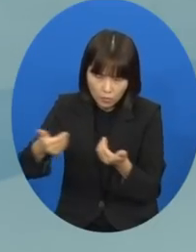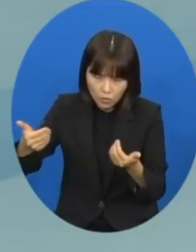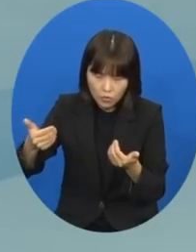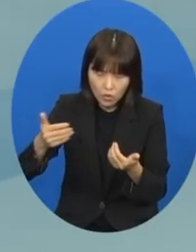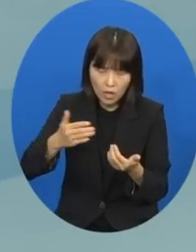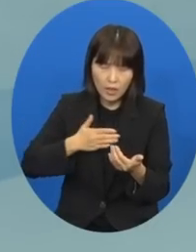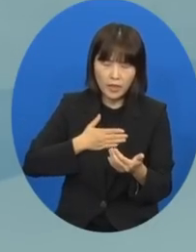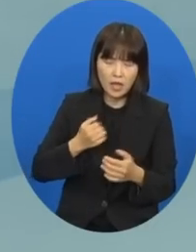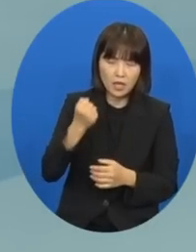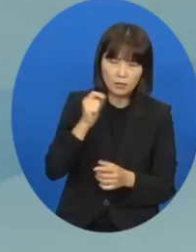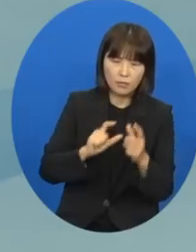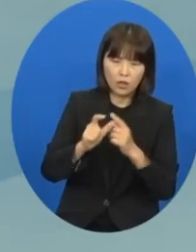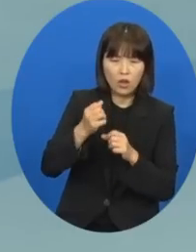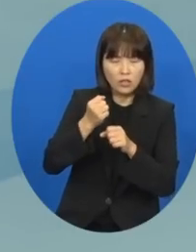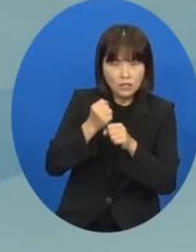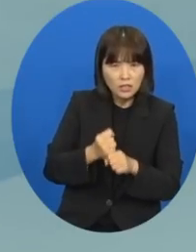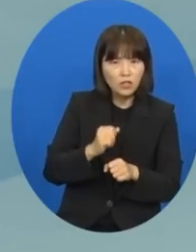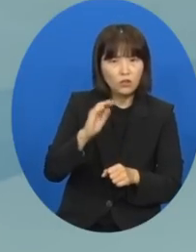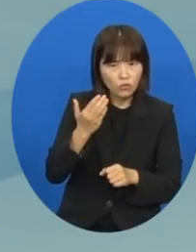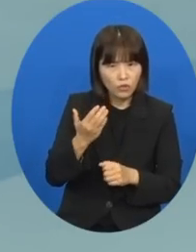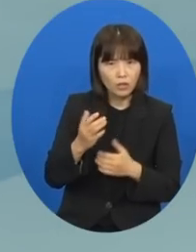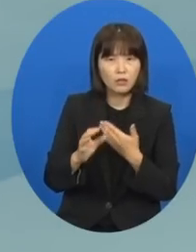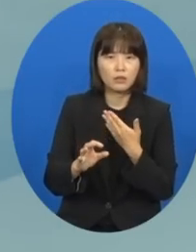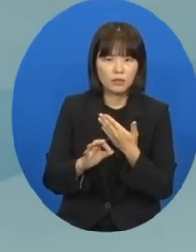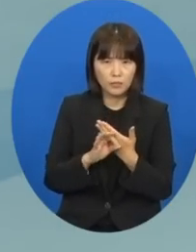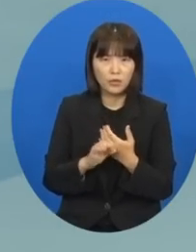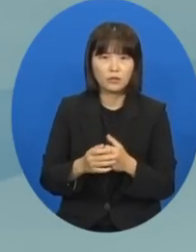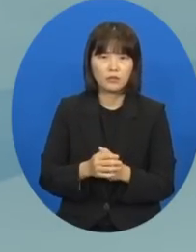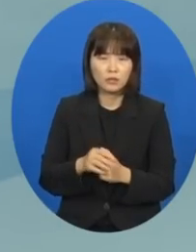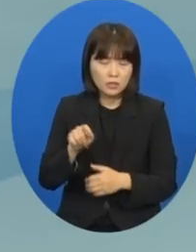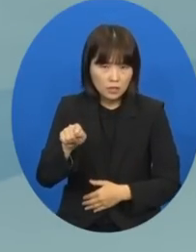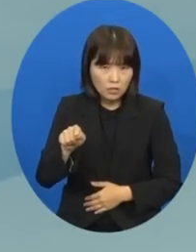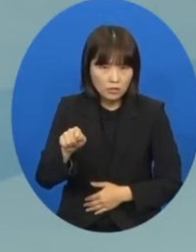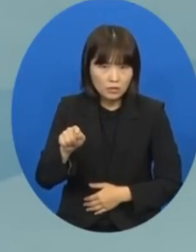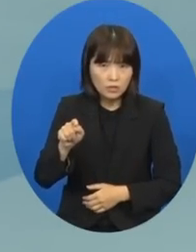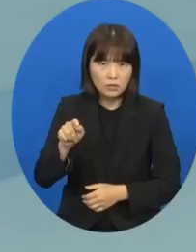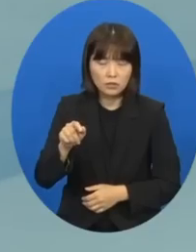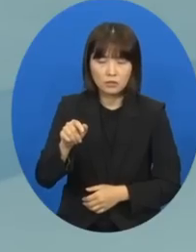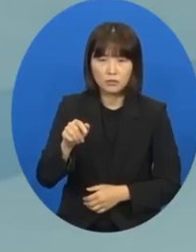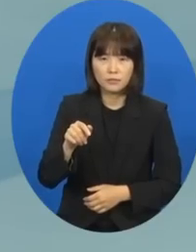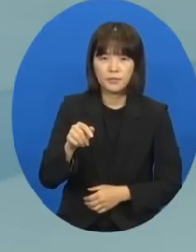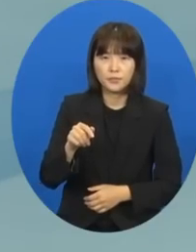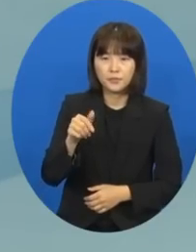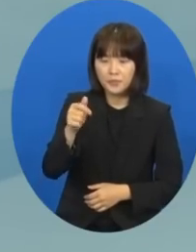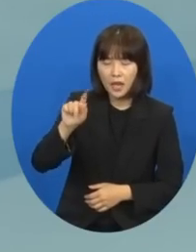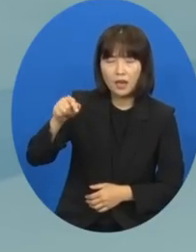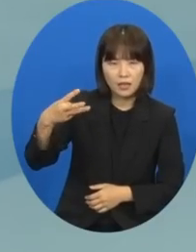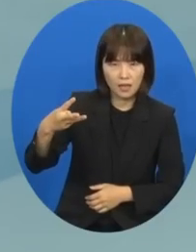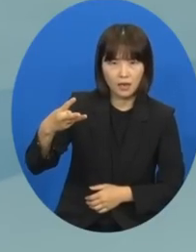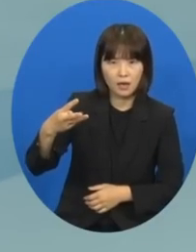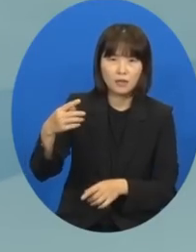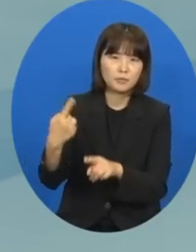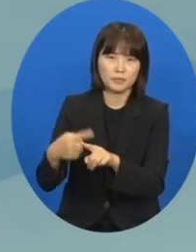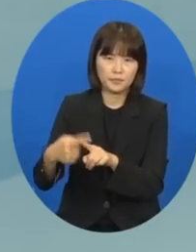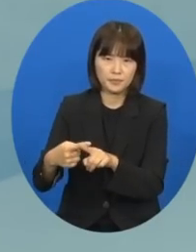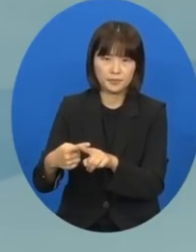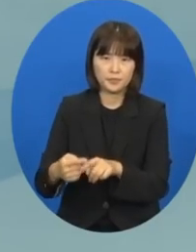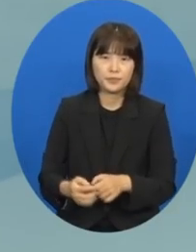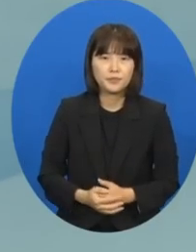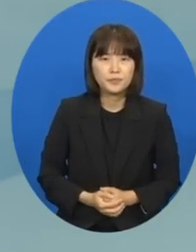되고 이제는 더 이상 주님께 매달릴 필요가 없게 만든다면 그것은 바로 하갈이고 그 결과는 이스마엘이 될 것입니다. 제가